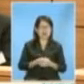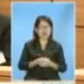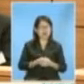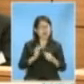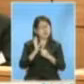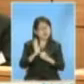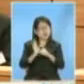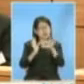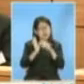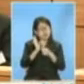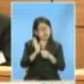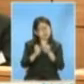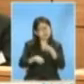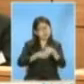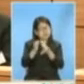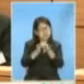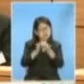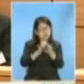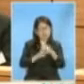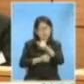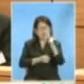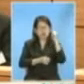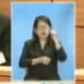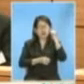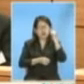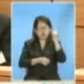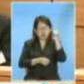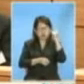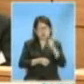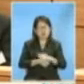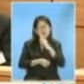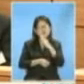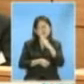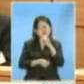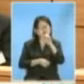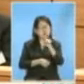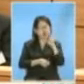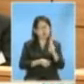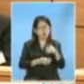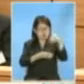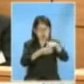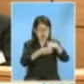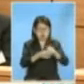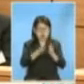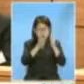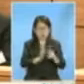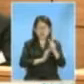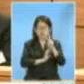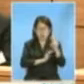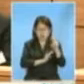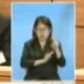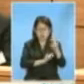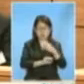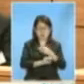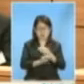อย่างเป็นตัวอย่างเพื่อชี้ให้เห็นนะครับว่าถ้าสวเลือกตั้งทั้ง200คนแล้วก็ผม